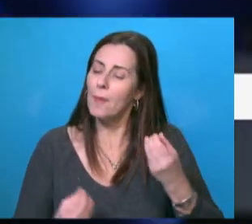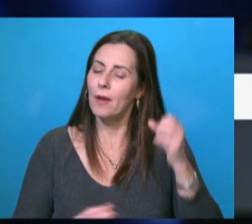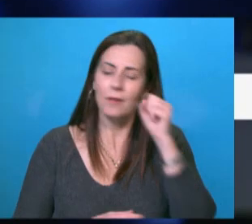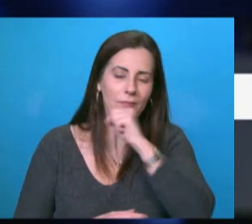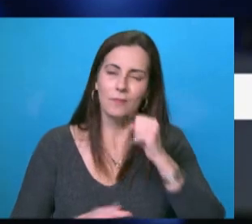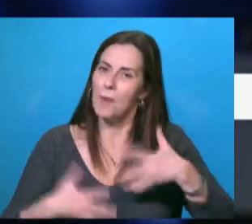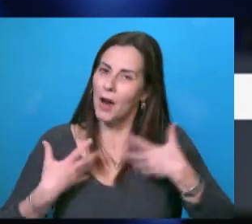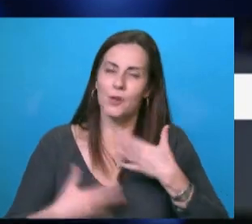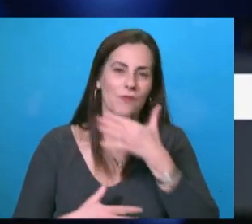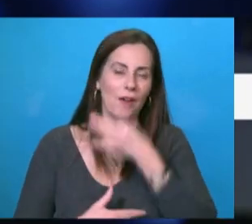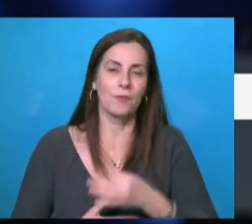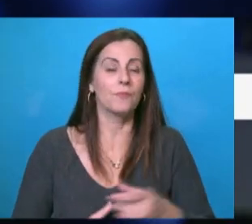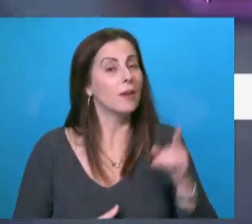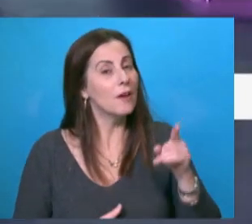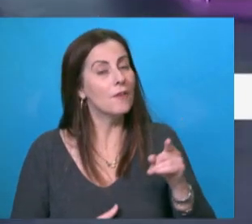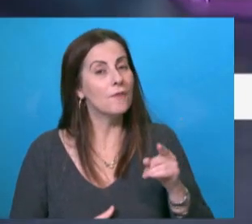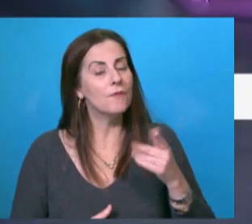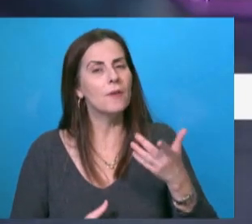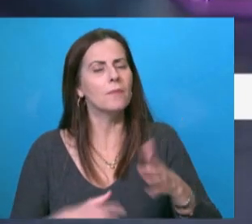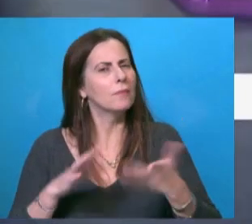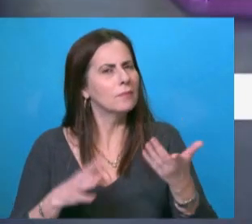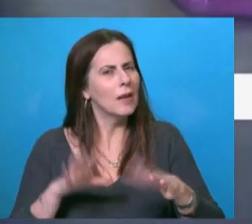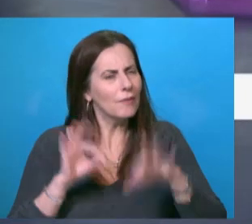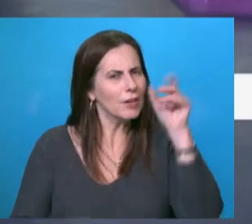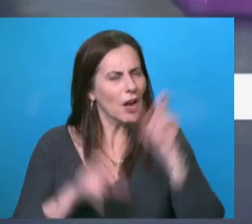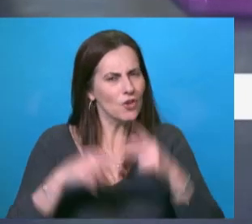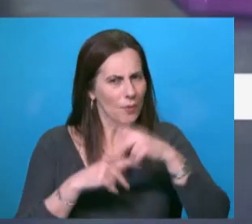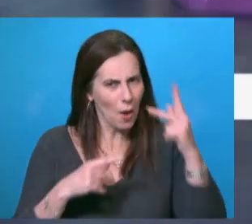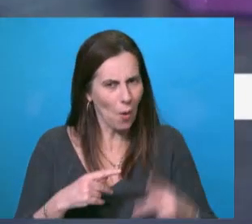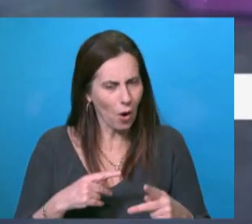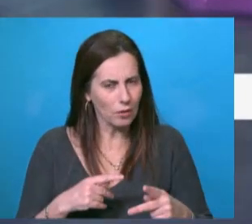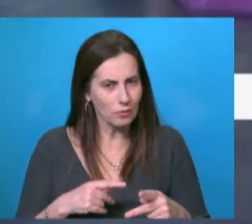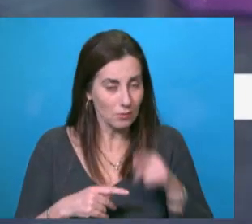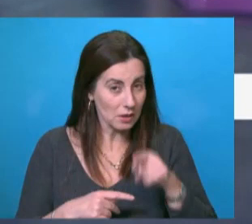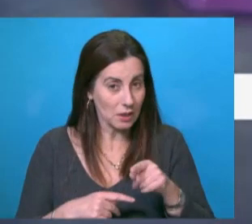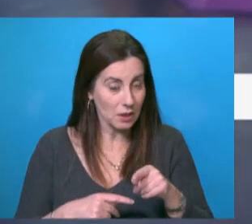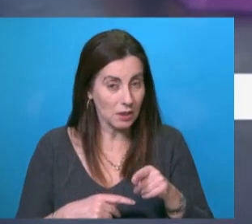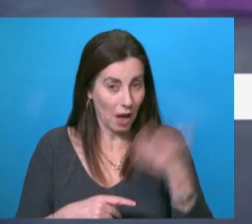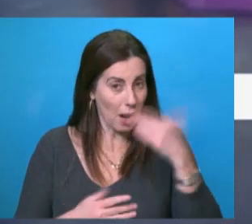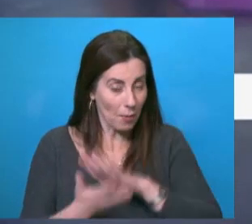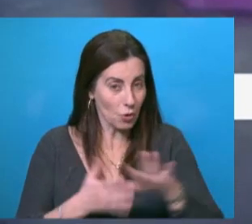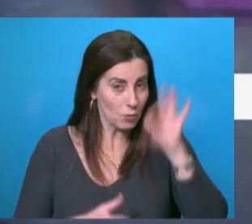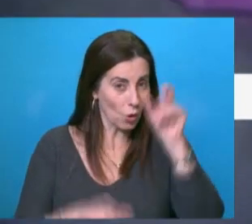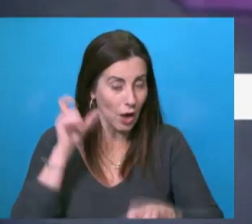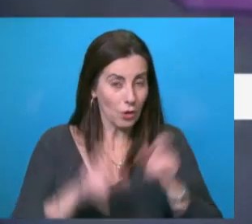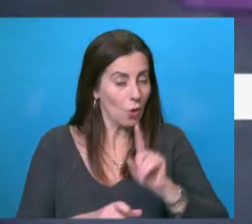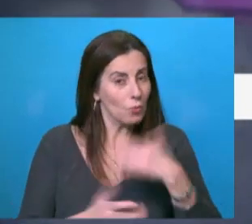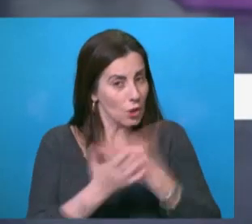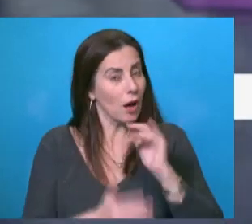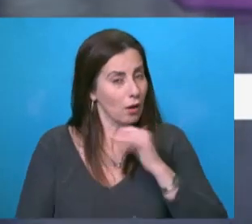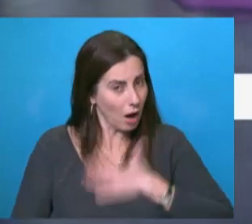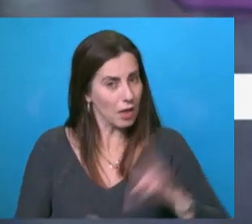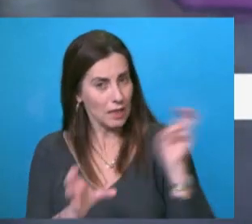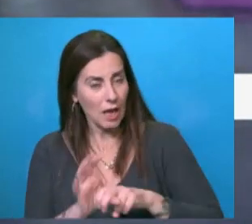ויפים. והדרך לליקוט באמת האנשים לפרויקט הזה, היא, זאת אומרת, הייתה פשוטה? כל מי שהצעת לו אמר יאללה, בכיף?